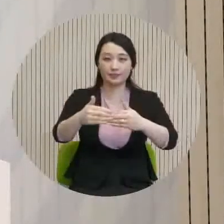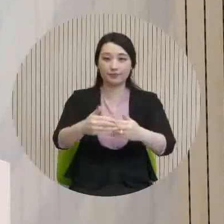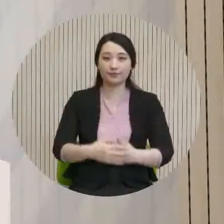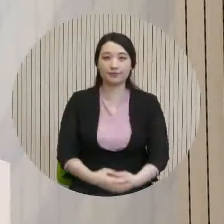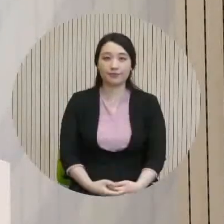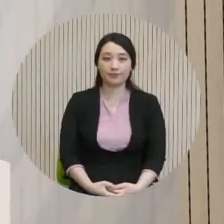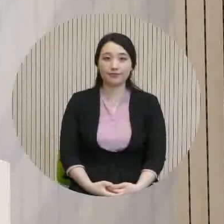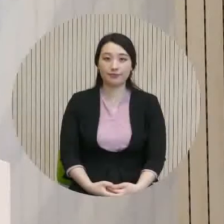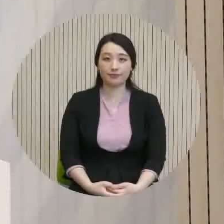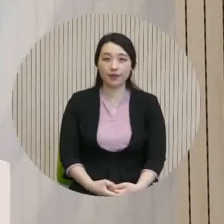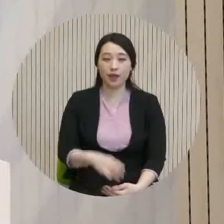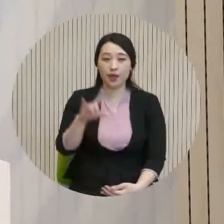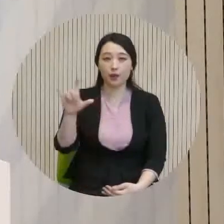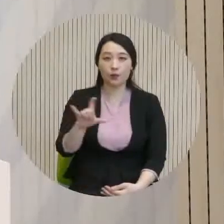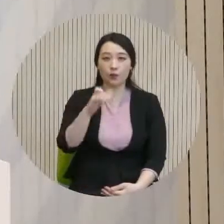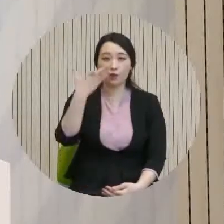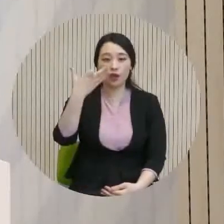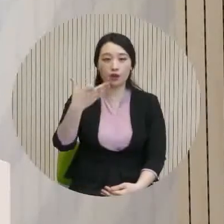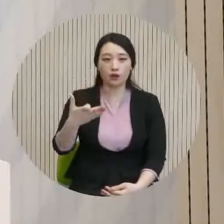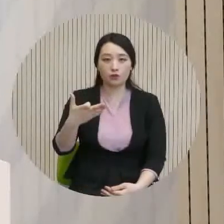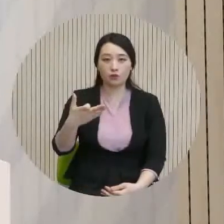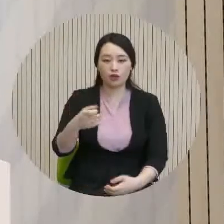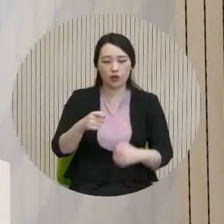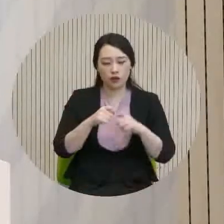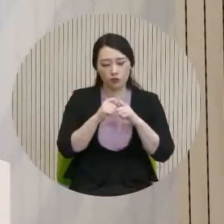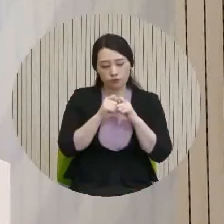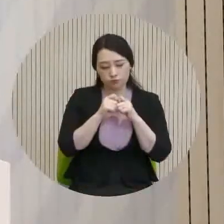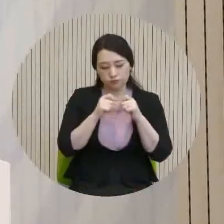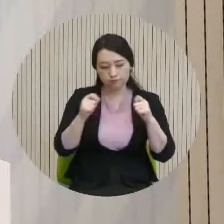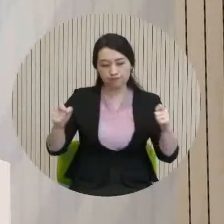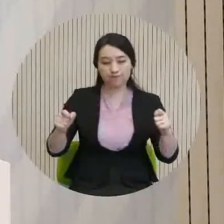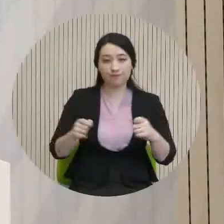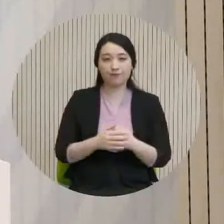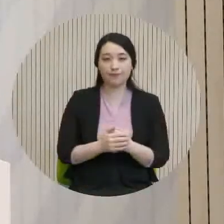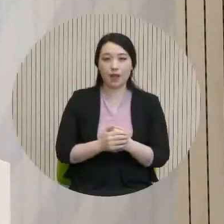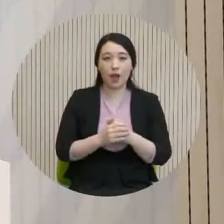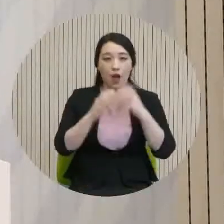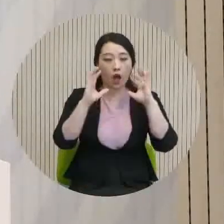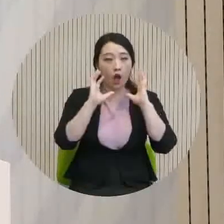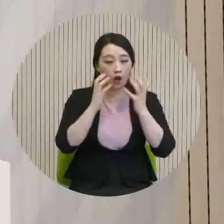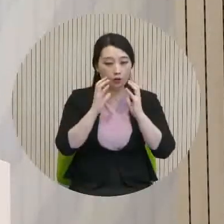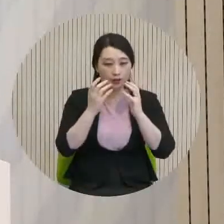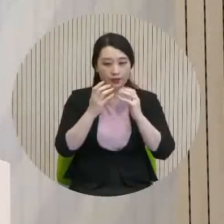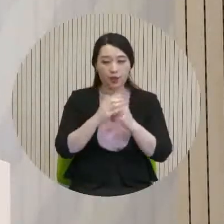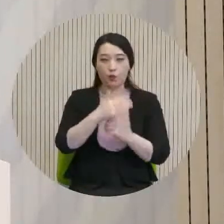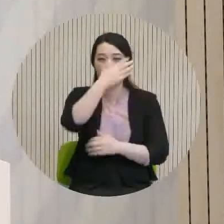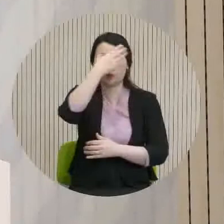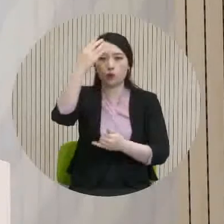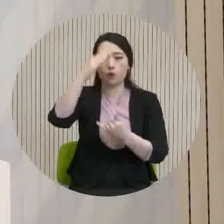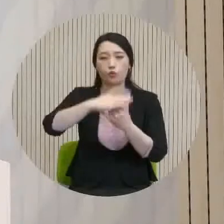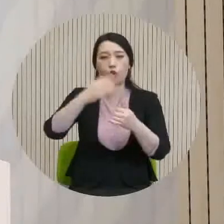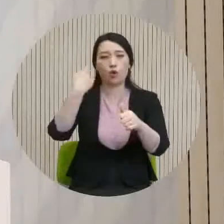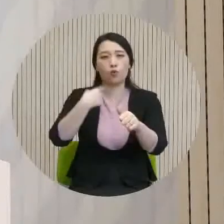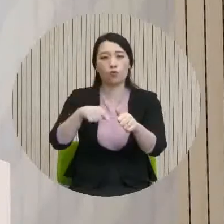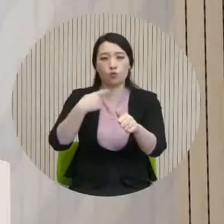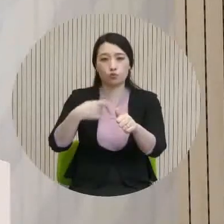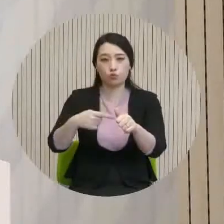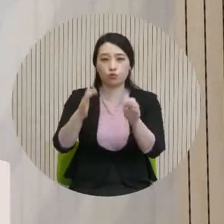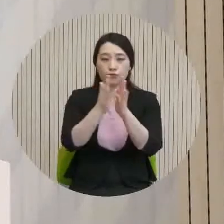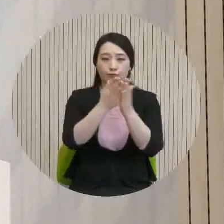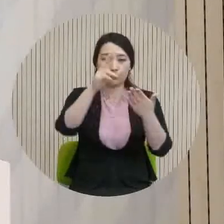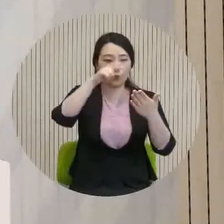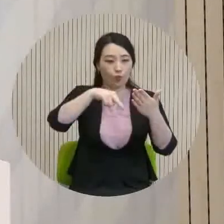year once again. 코로나19 팬데믹의 The 장기화로 prolonged 인해 COVID-19 pandemic 어린이와 청소년들의 significantly 교육, widened 독서 the gap in